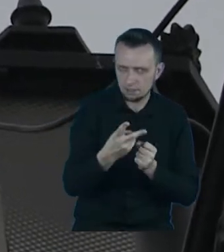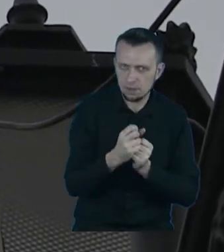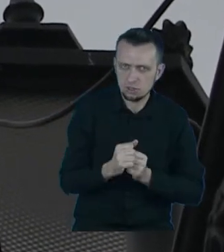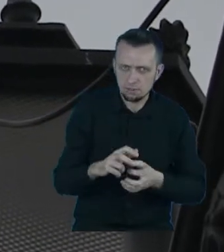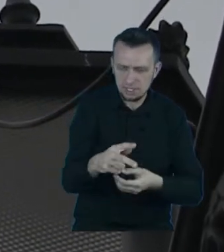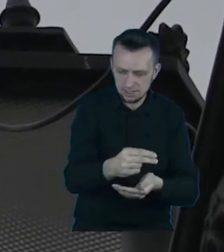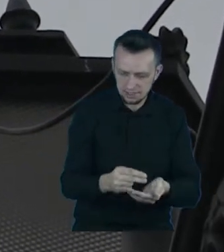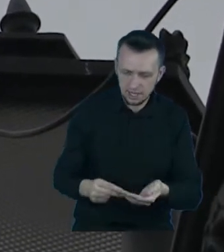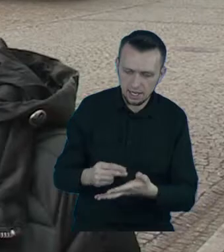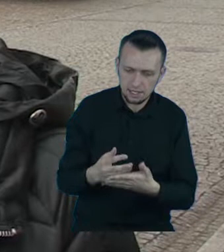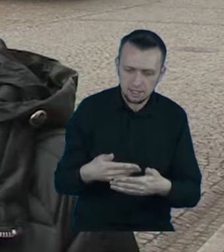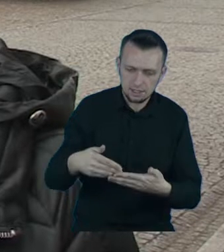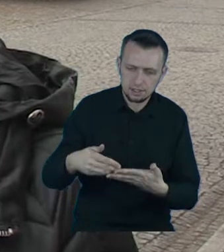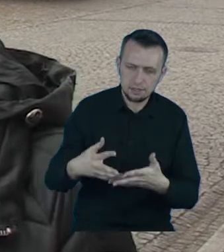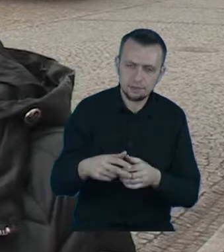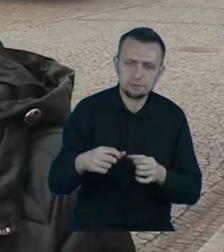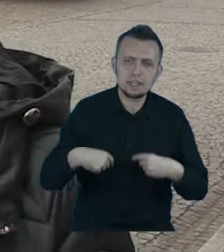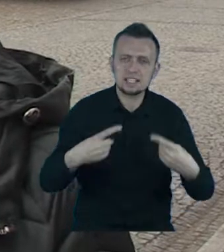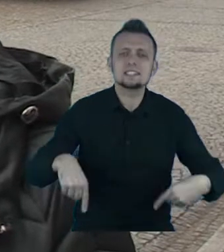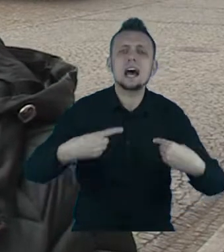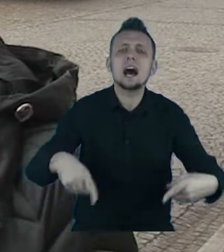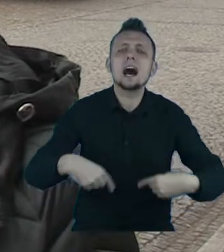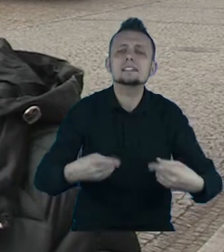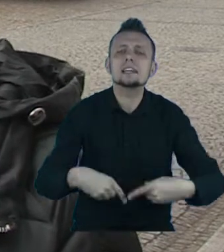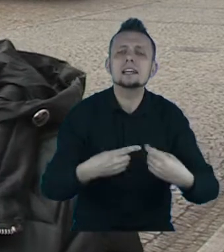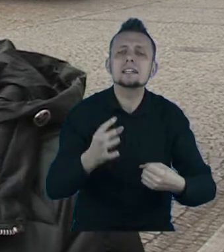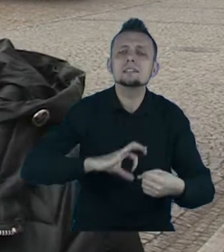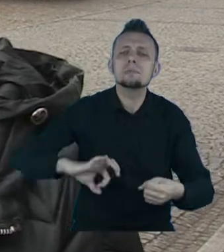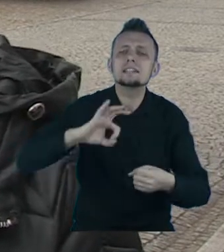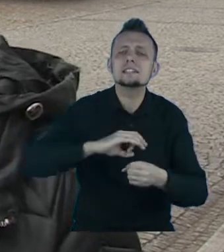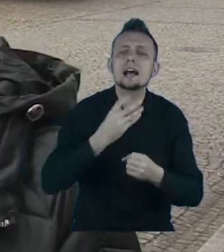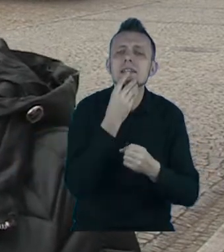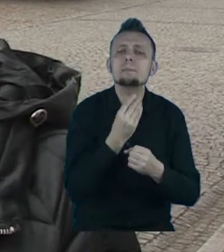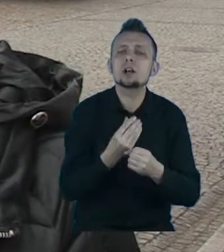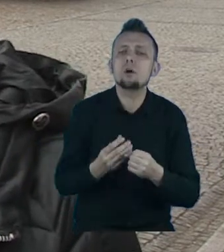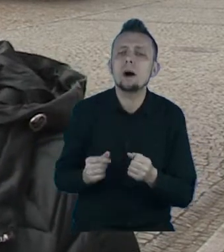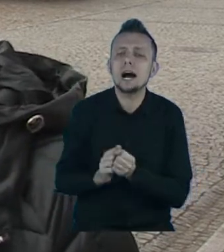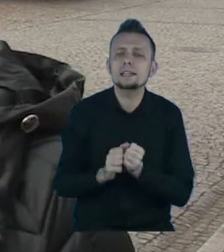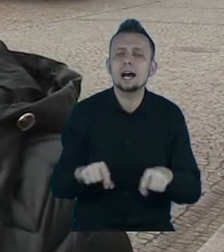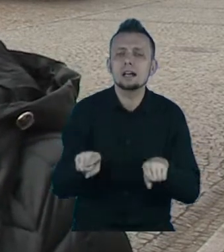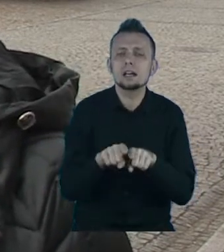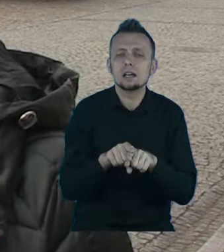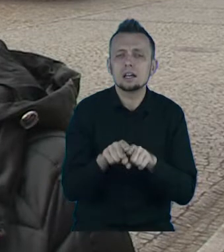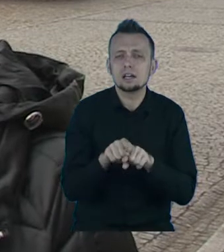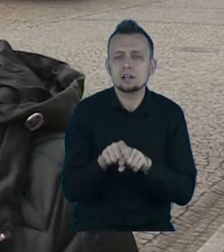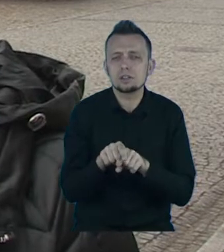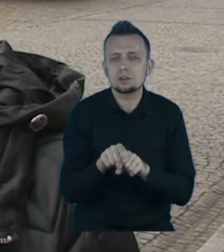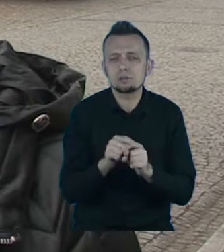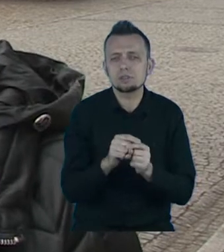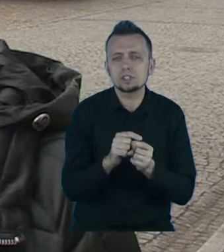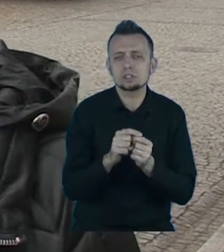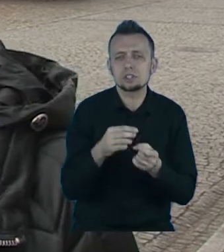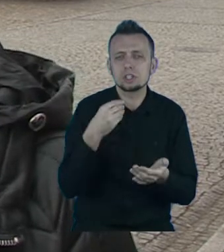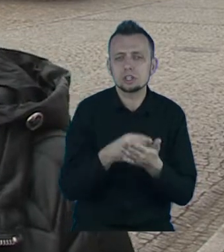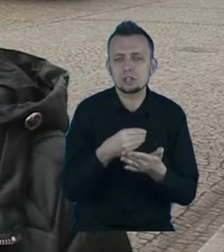Koszty instalacji, konserwacji, jak również później demontażu i bieżącej naprawy tych elementów